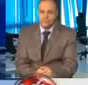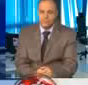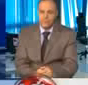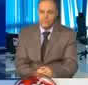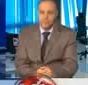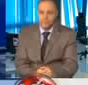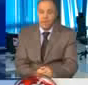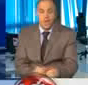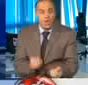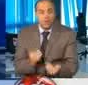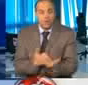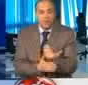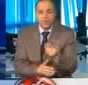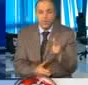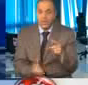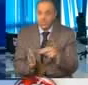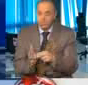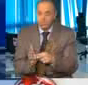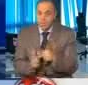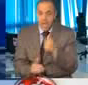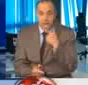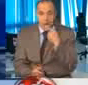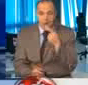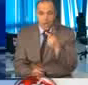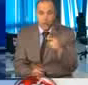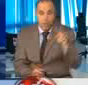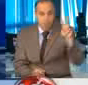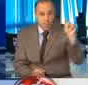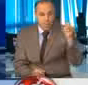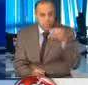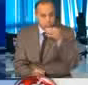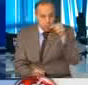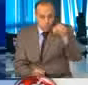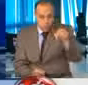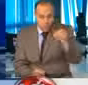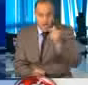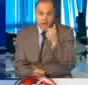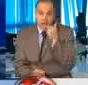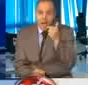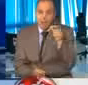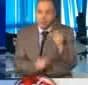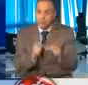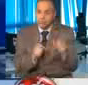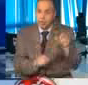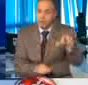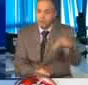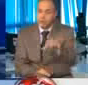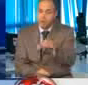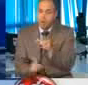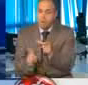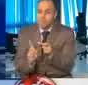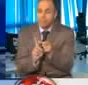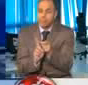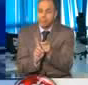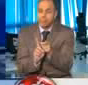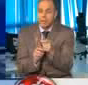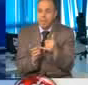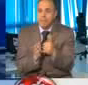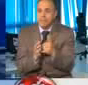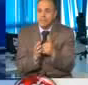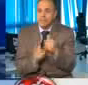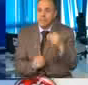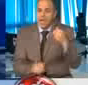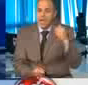وفي مستجدات الوضع في سوريا، قالت الأمم المتحدة اليوم إن السكان في المناطق المحاصرة من مدينة